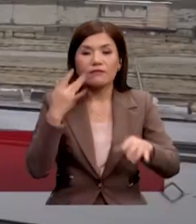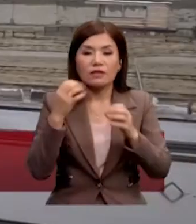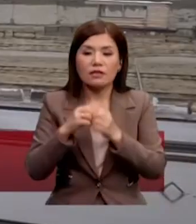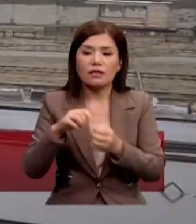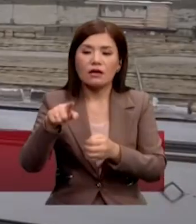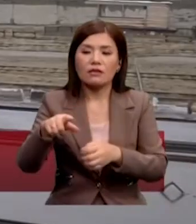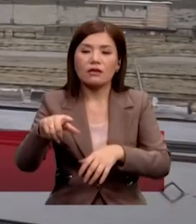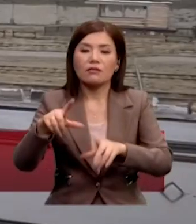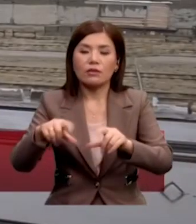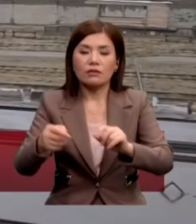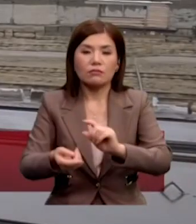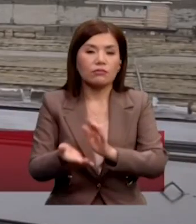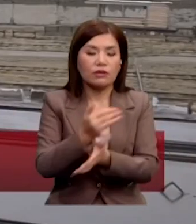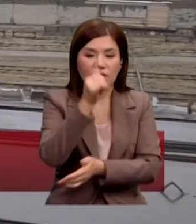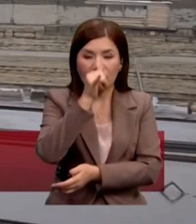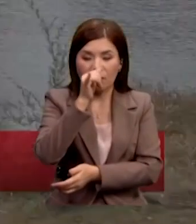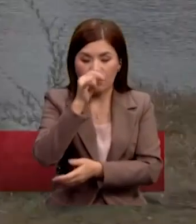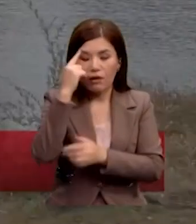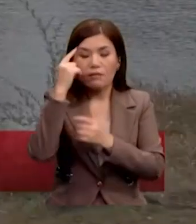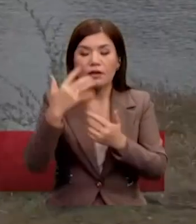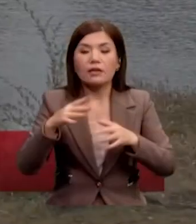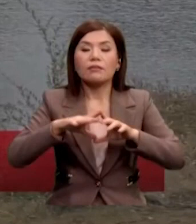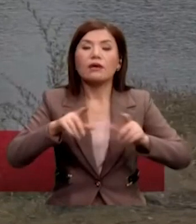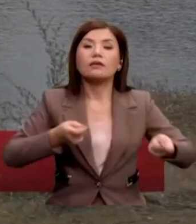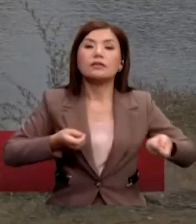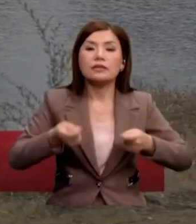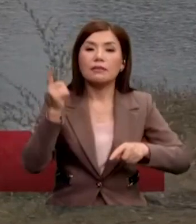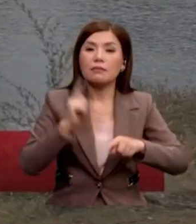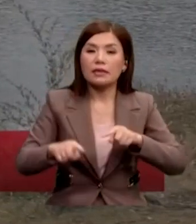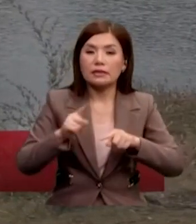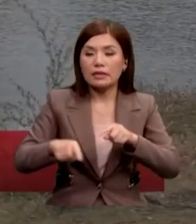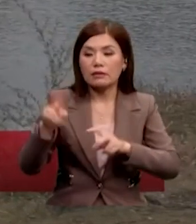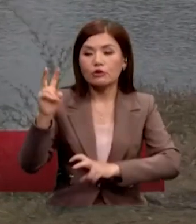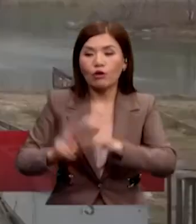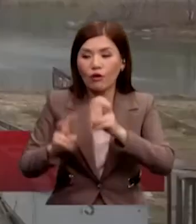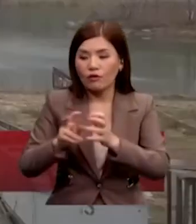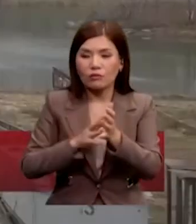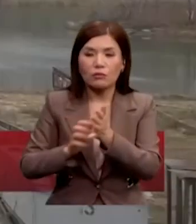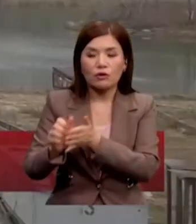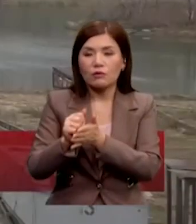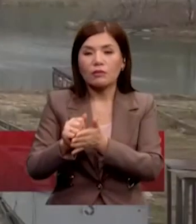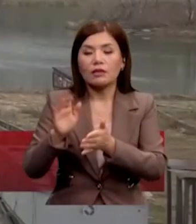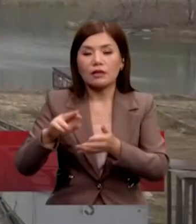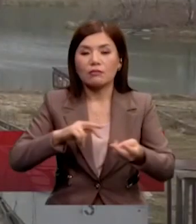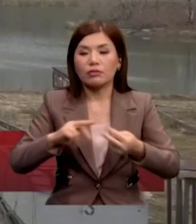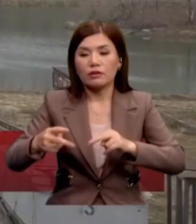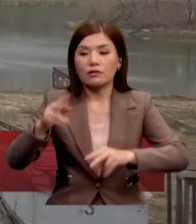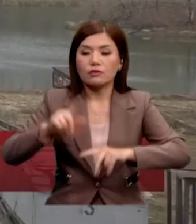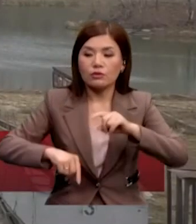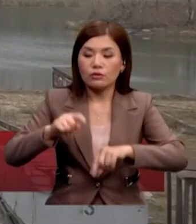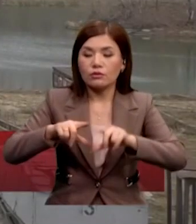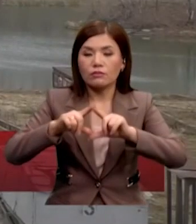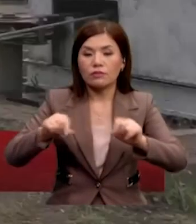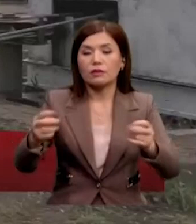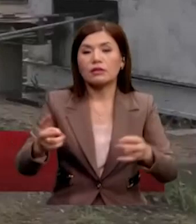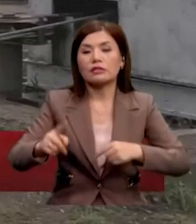непросто передислоцировать. Исходя из логики местных властей, гораздо быстрее ликвидировать целый завод. Ведь школу нужно начать строить уже